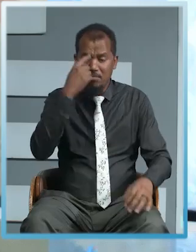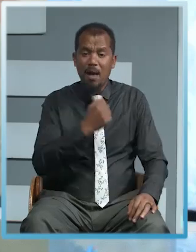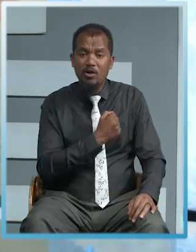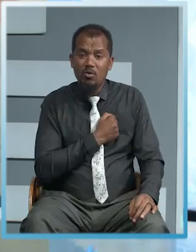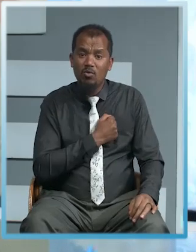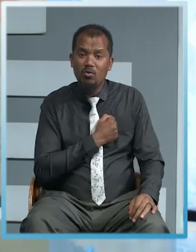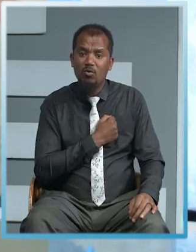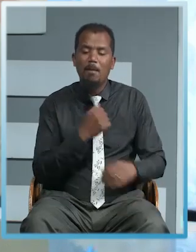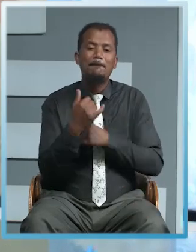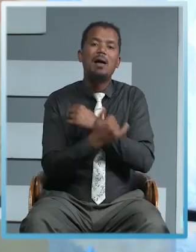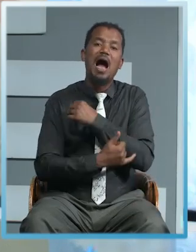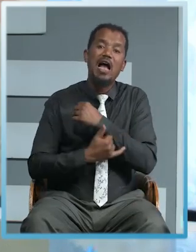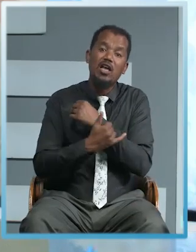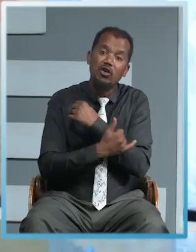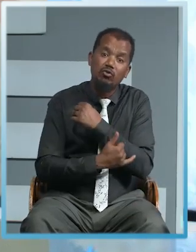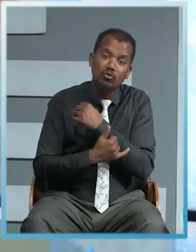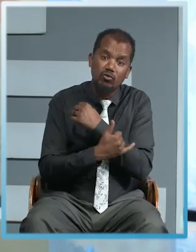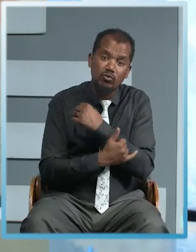የሚያምነው በአገሪቱ